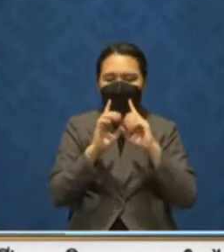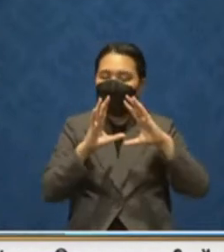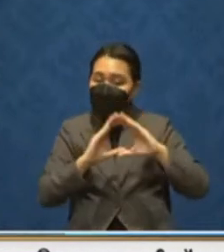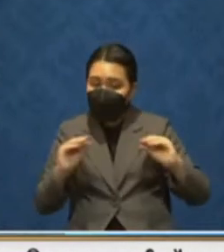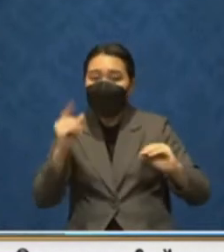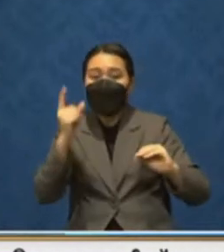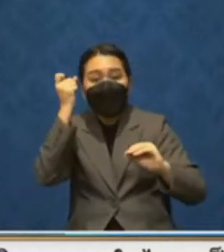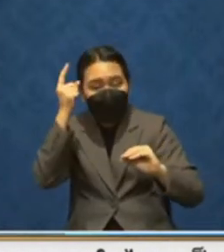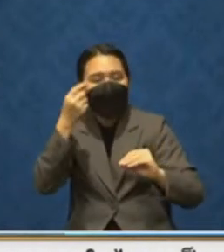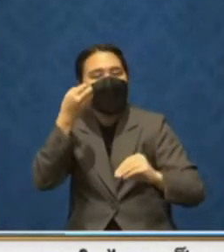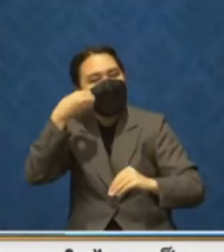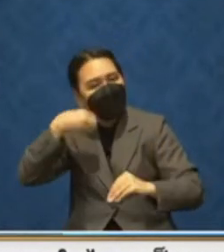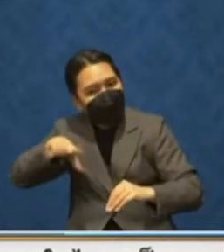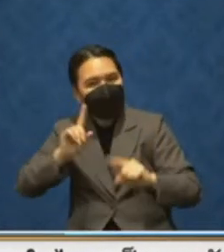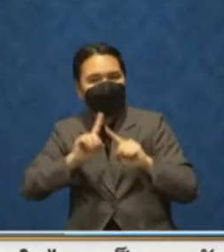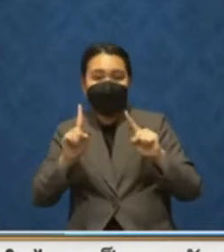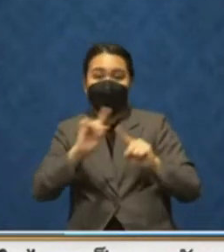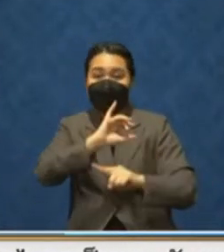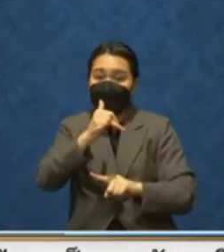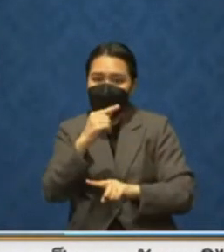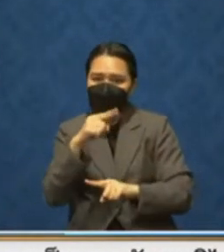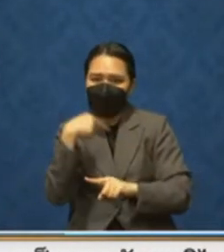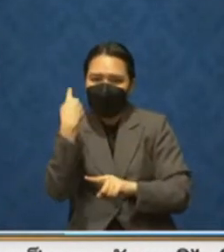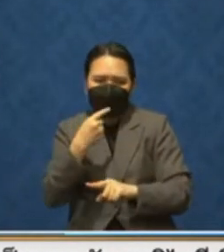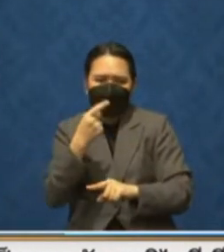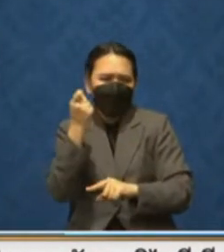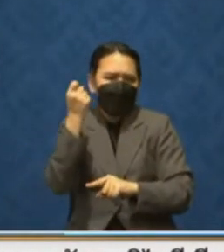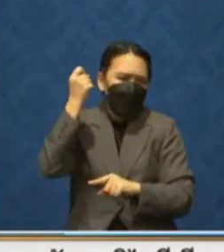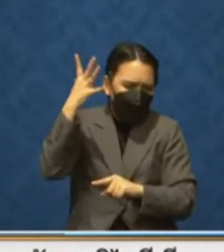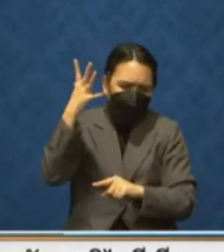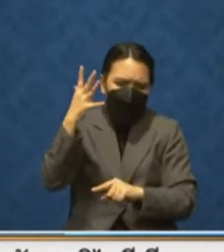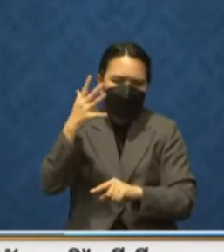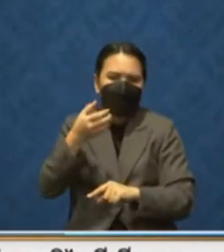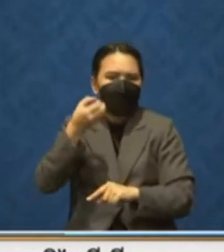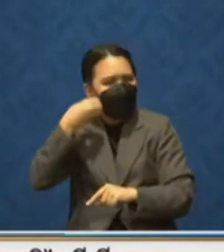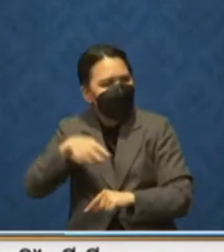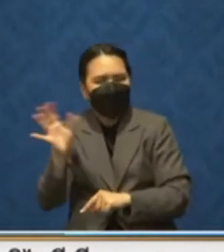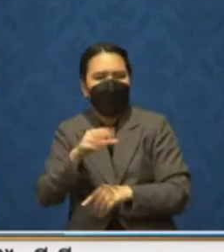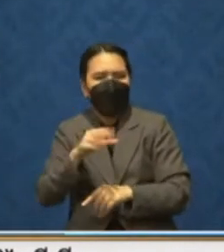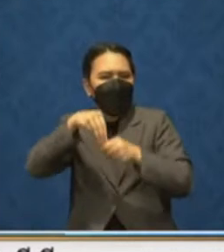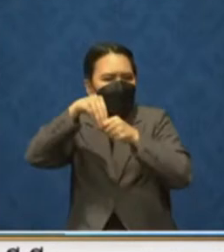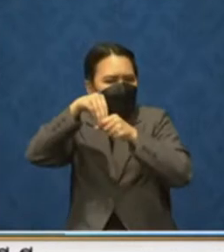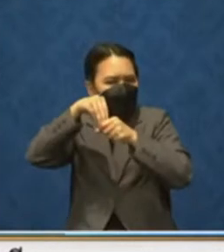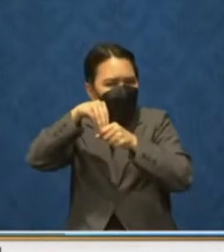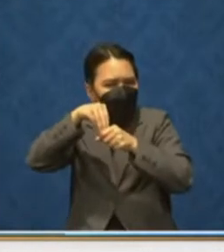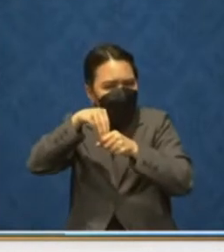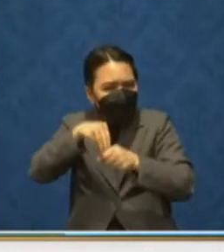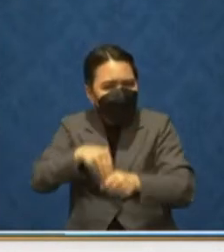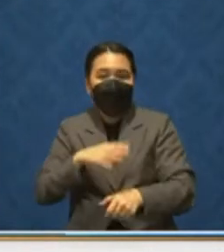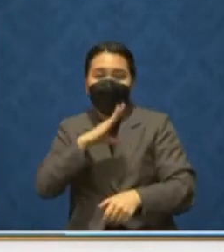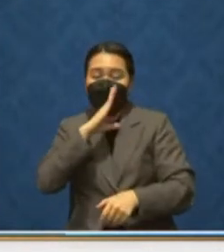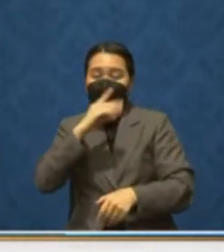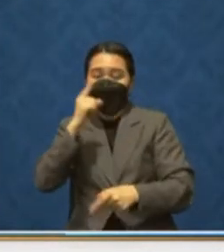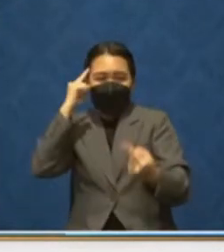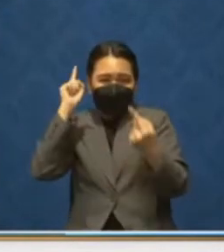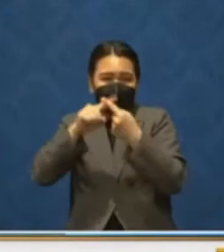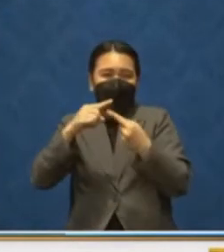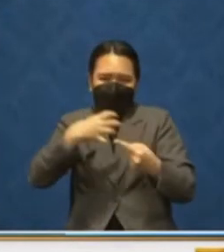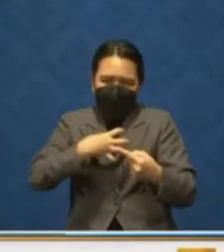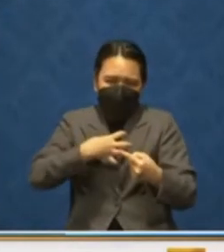จะมีบางพวกไม่ยอมกลับไม่รู้เป็นอะไรไม่ยอมกลับจนตายจะได้ตามเป้าหมายที่มันก็ให้ไม่ได้